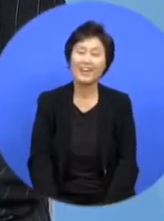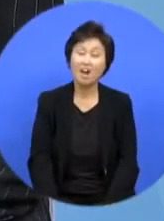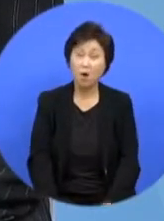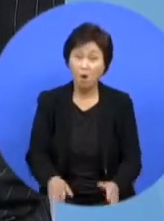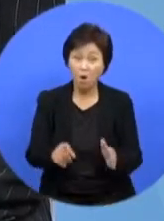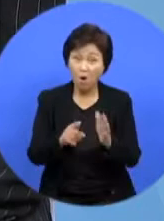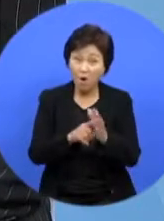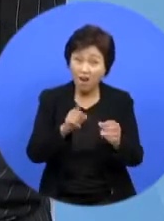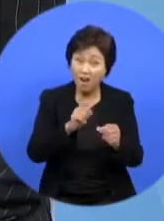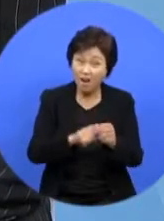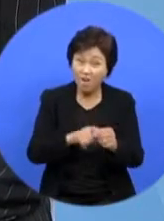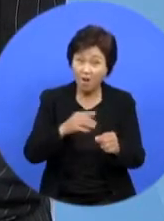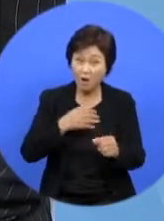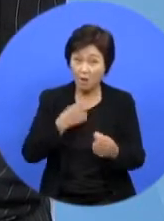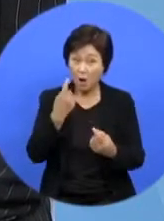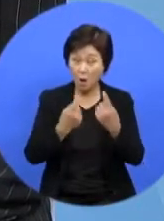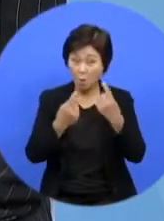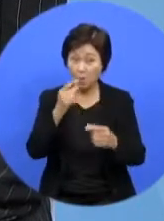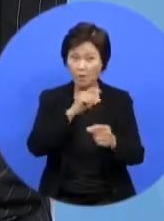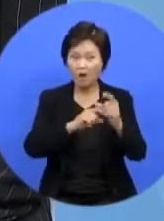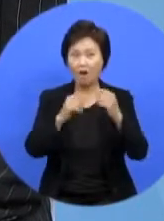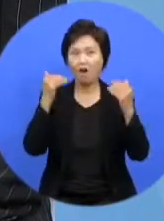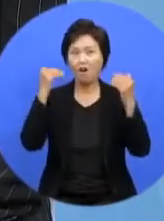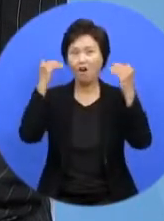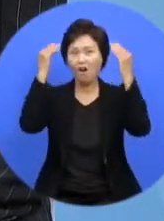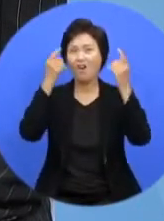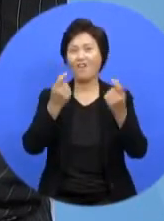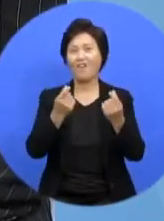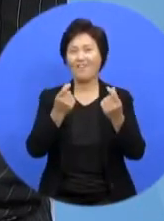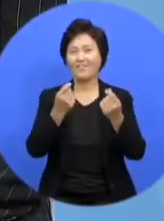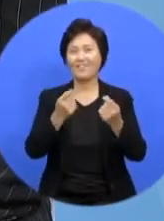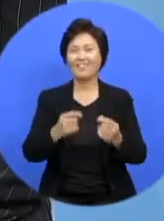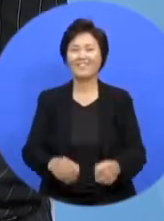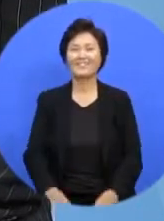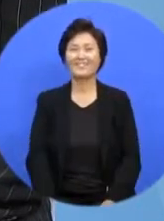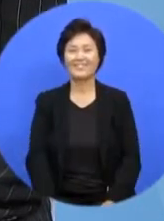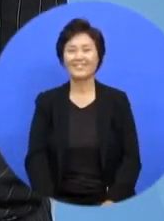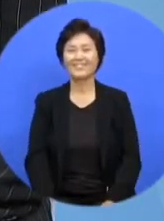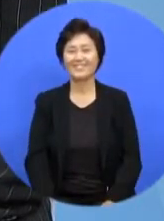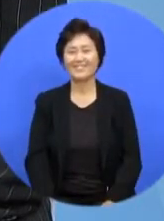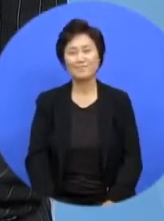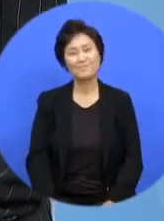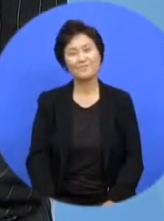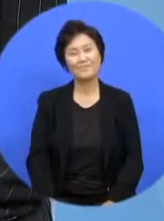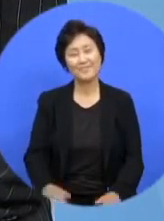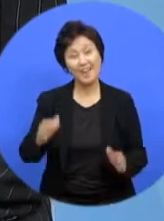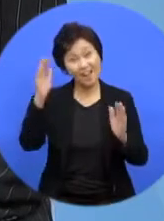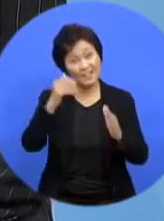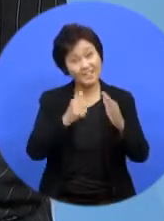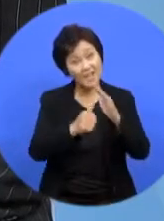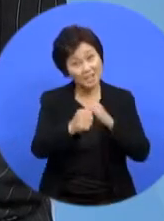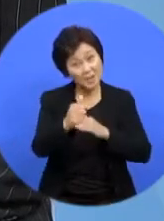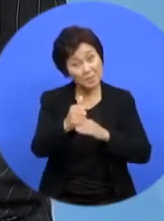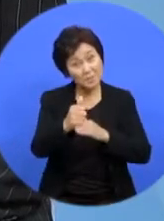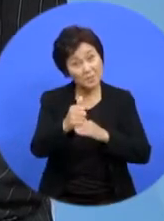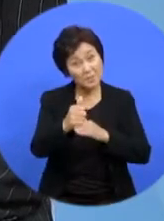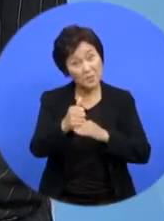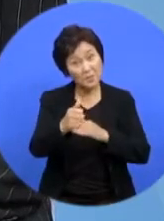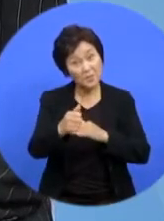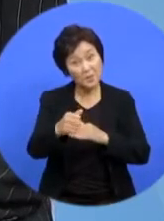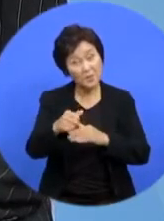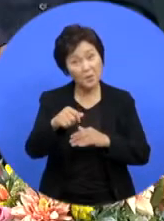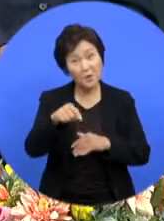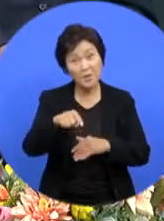신앙적으로는 저보다 더 성숙한 것 같아서. 오늘 학생 대표로 네. 나올 그 자격이 돼요.